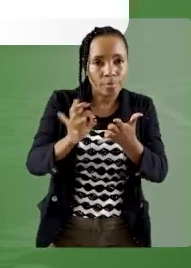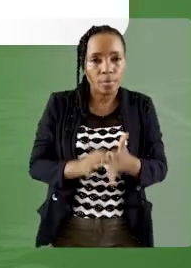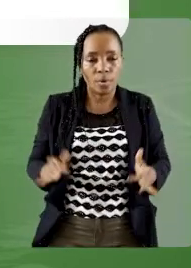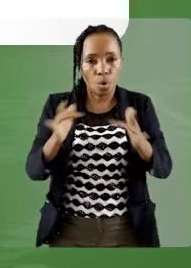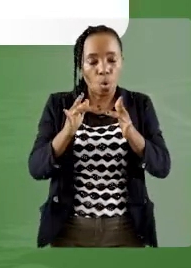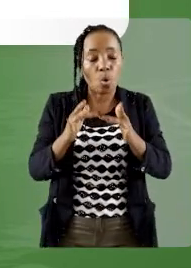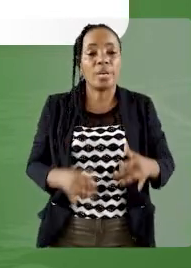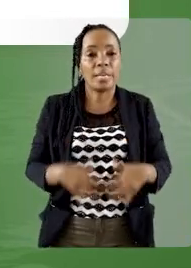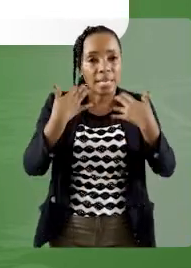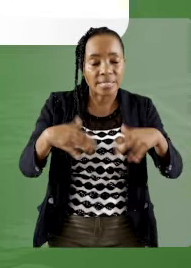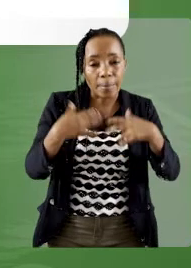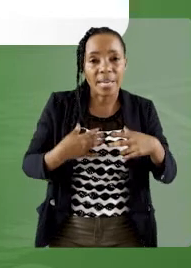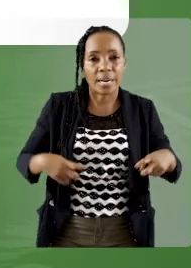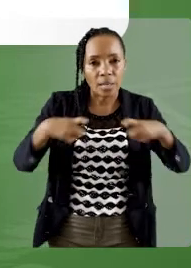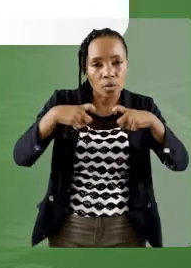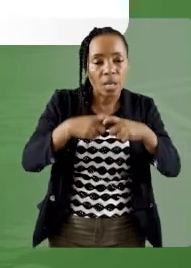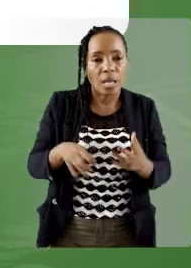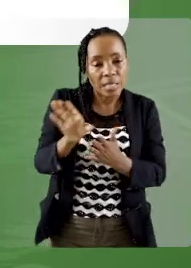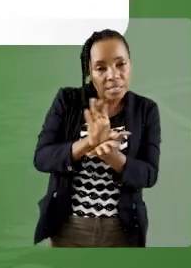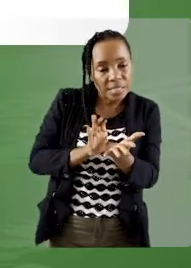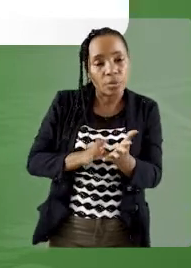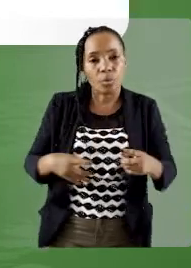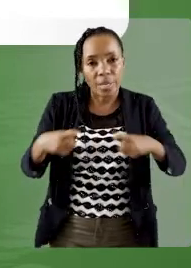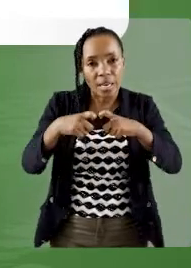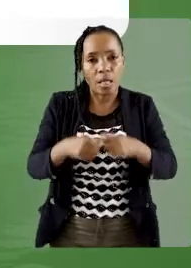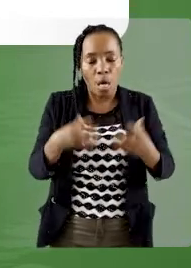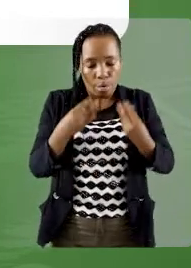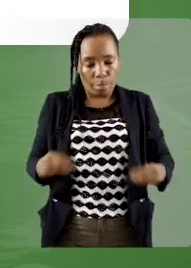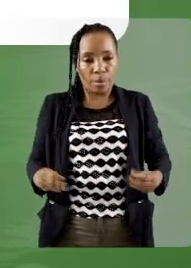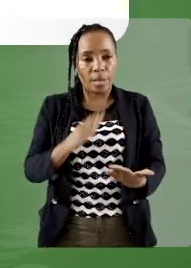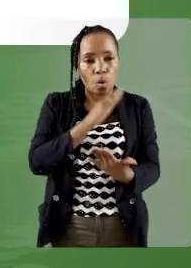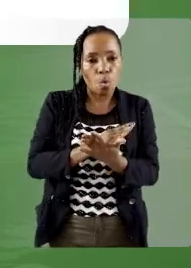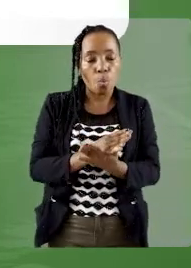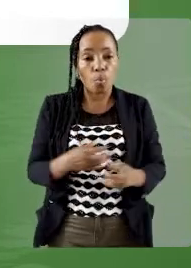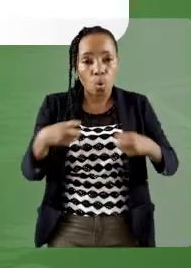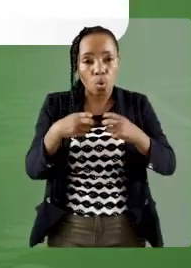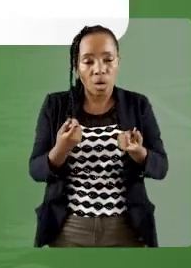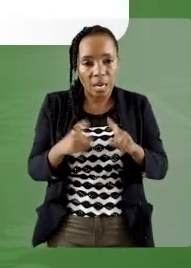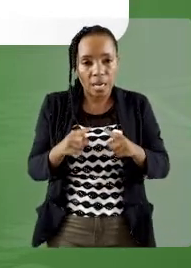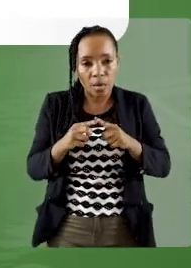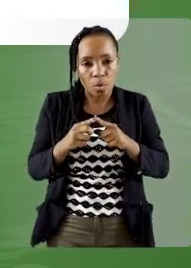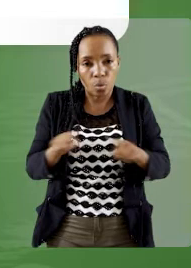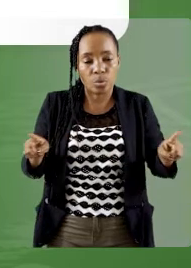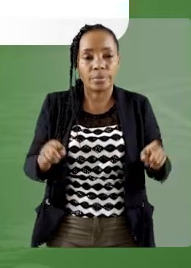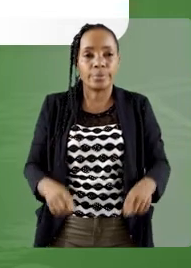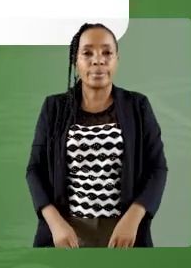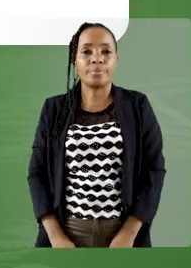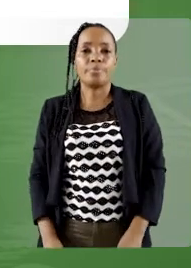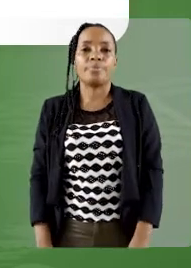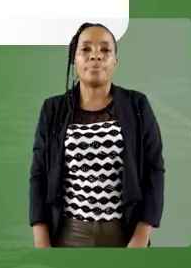les appareils électriques au circuit électrique. Fonde et coupe le courant en cas de